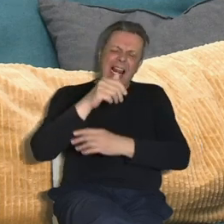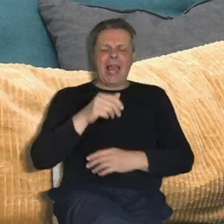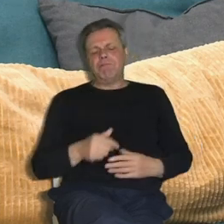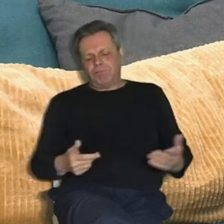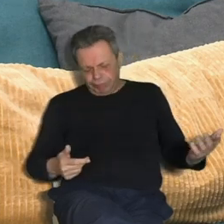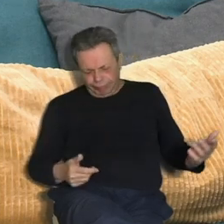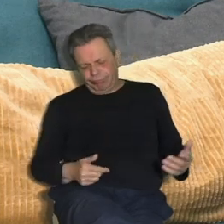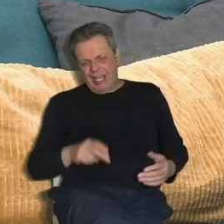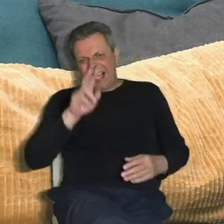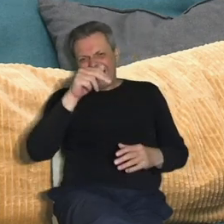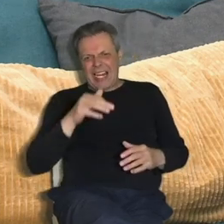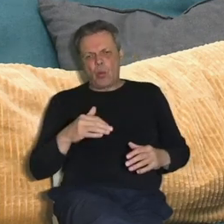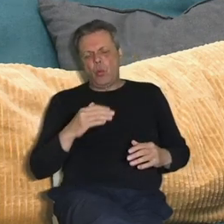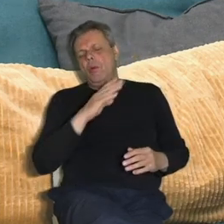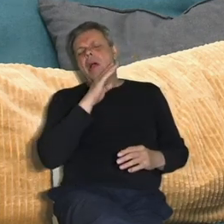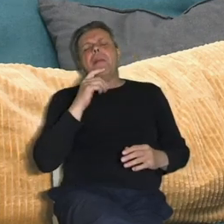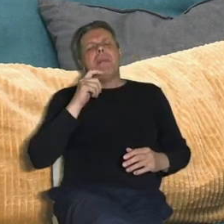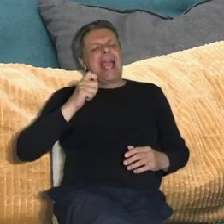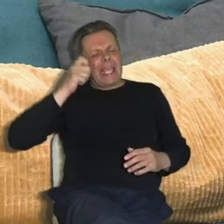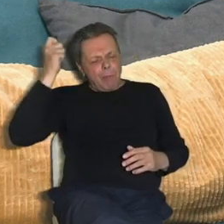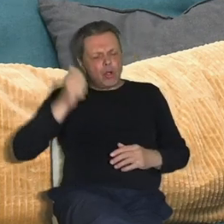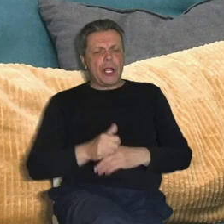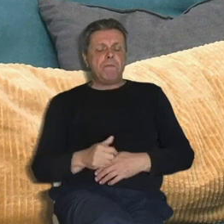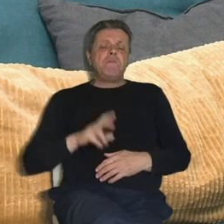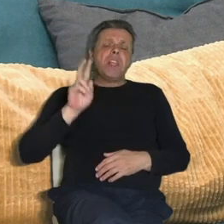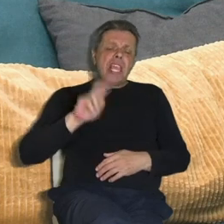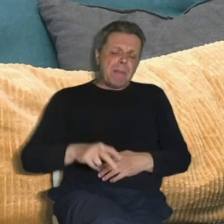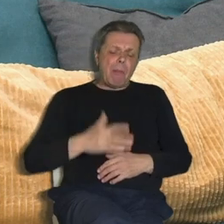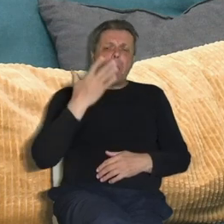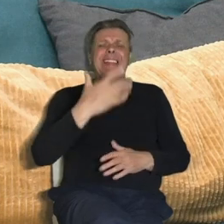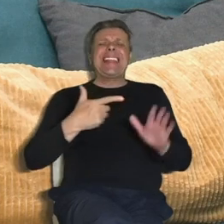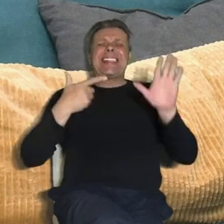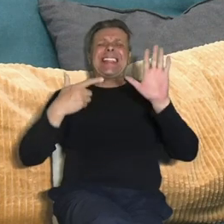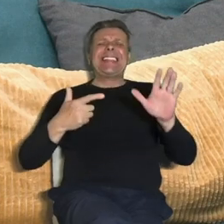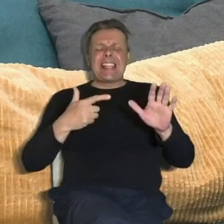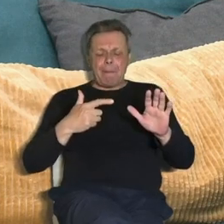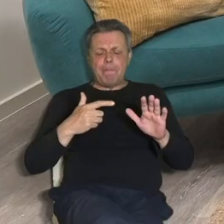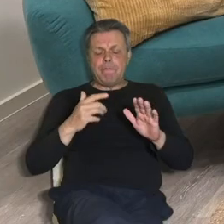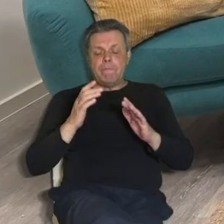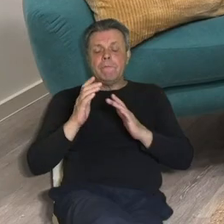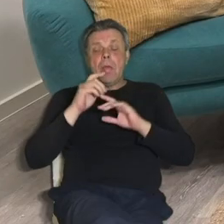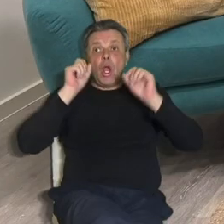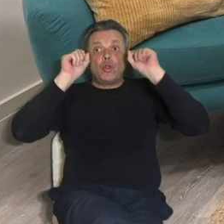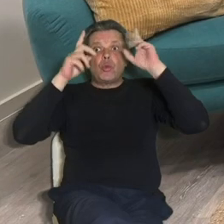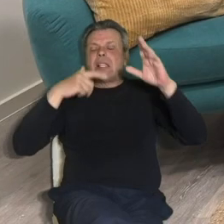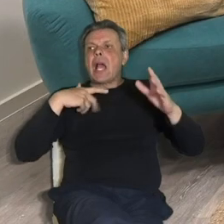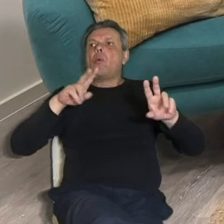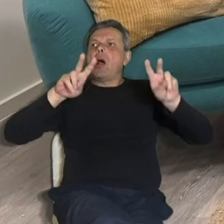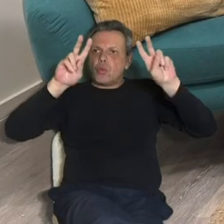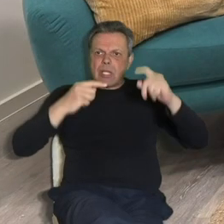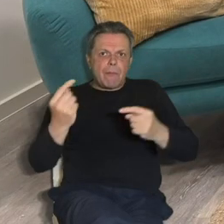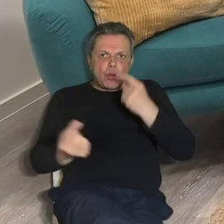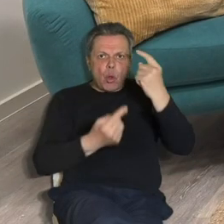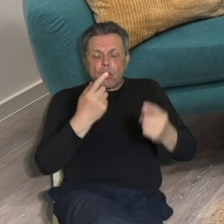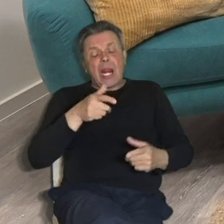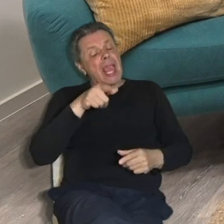oltar. A imamo tu knjižicu, smo izdali, dakle, čudesa, 57 čudesa koja su potvrđene, uslišana i zanimljiva